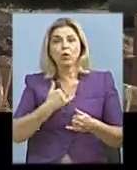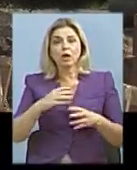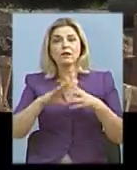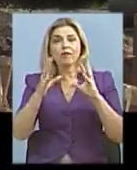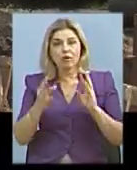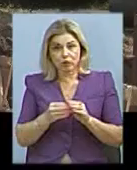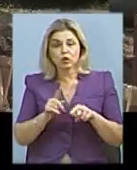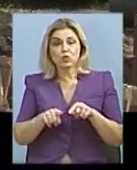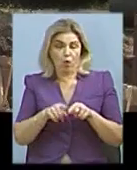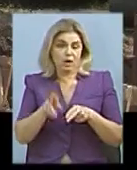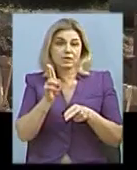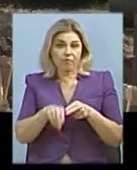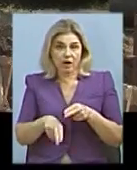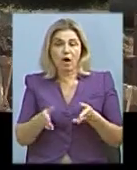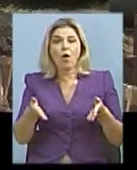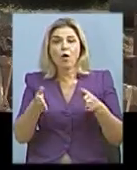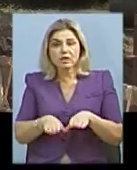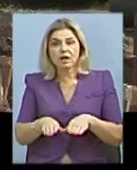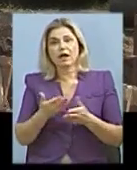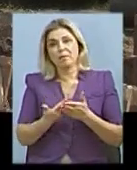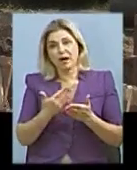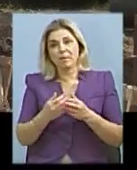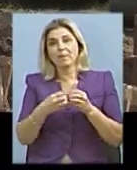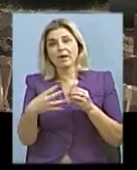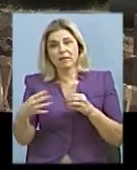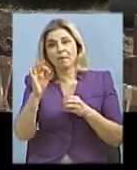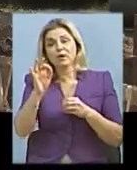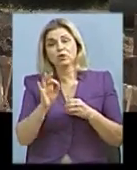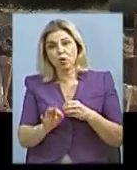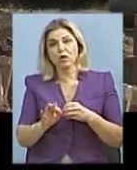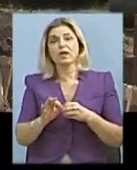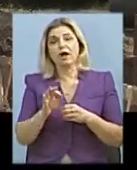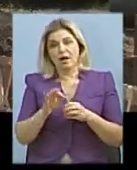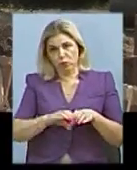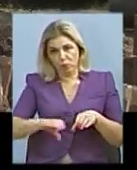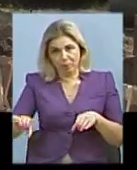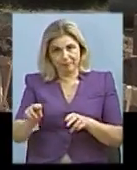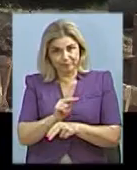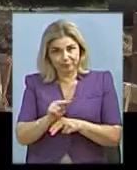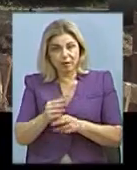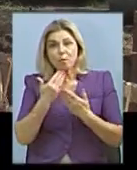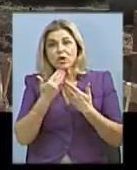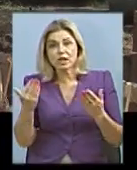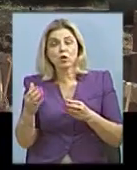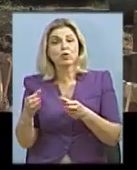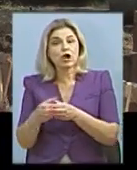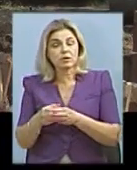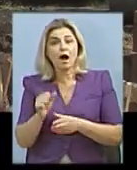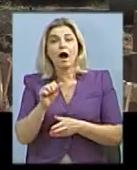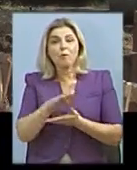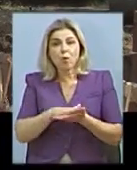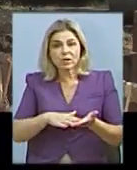наближаємося до завершення. Залишилося у нас десь близько 15% укладання труби, останні ділянки. Далі після